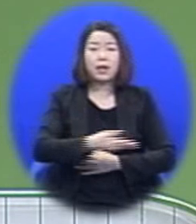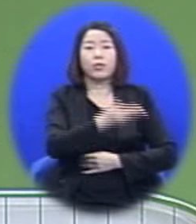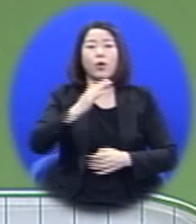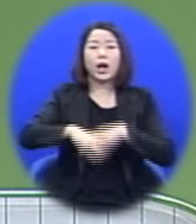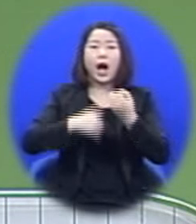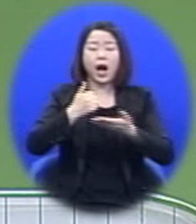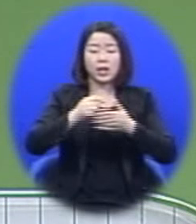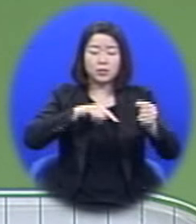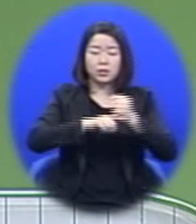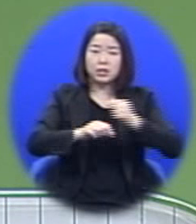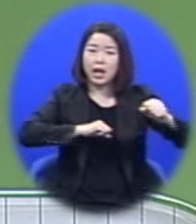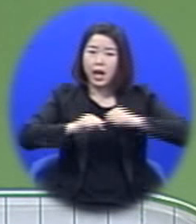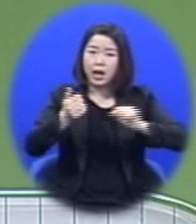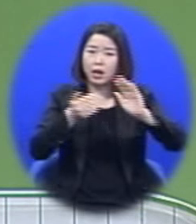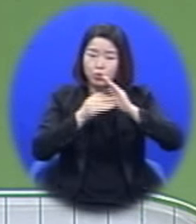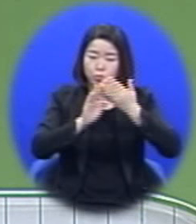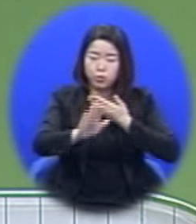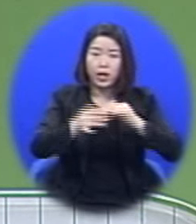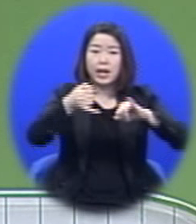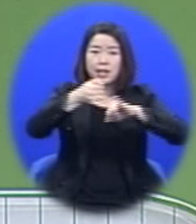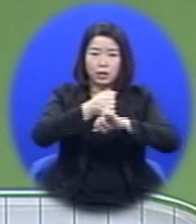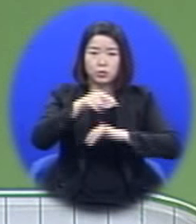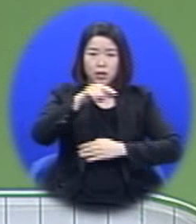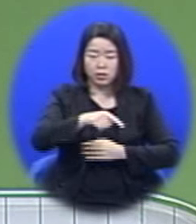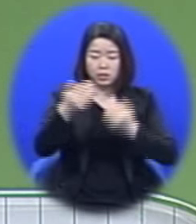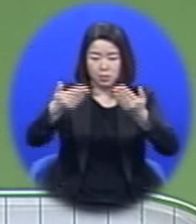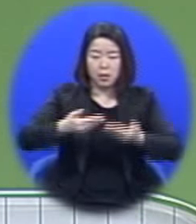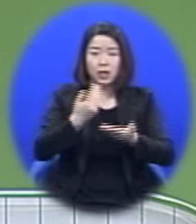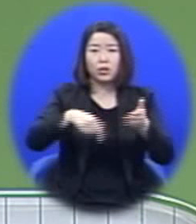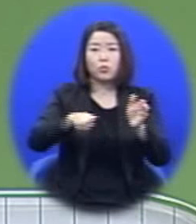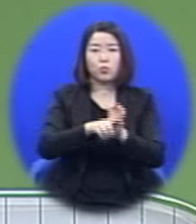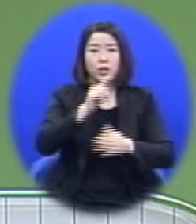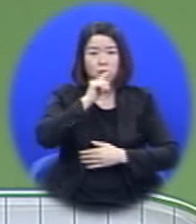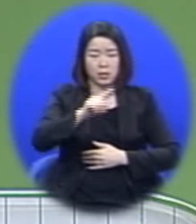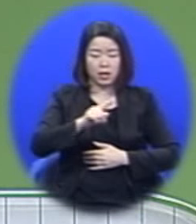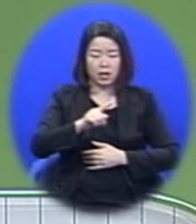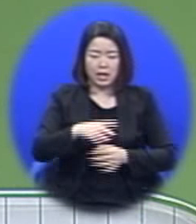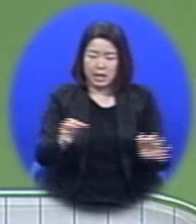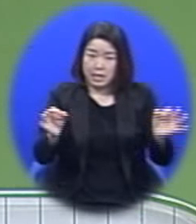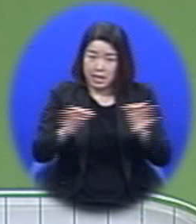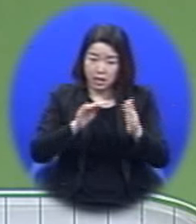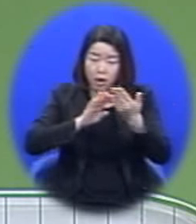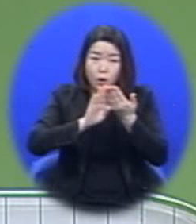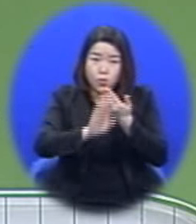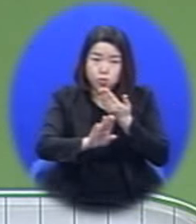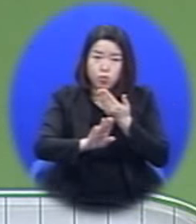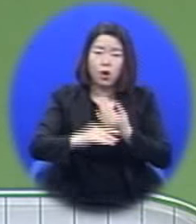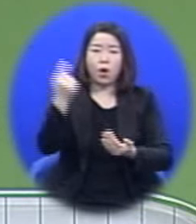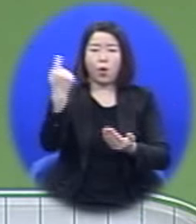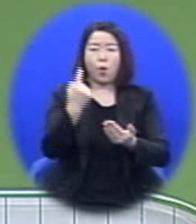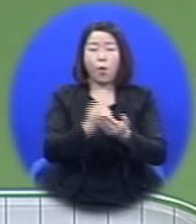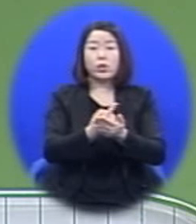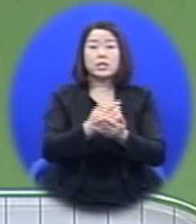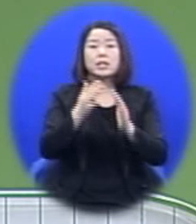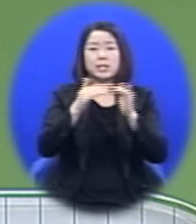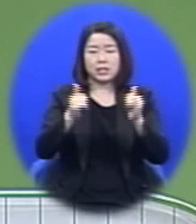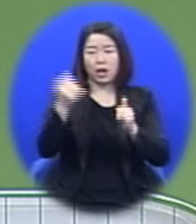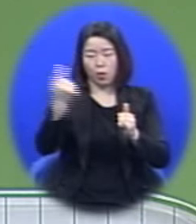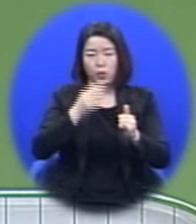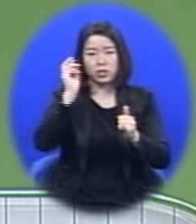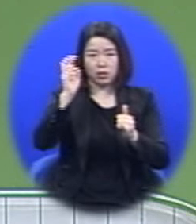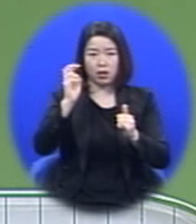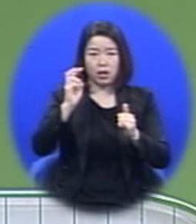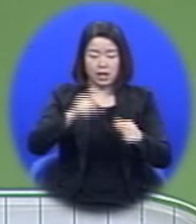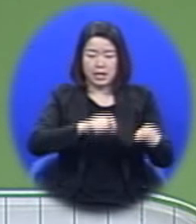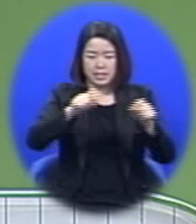행한 후에 약속하신 것을 받기 위함이라. 잠시 잠깐 후면 오실 이가 오시리니